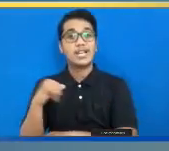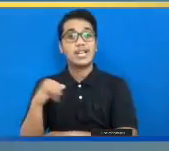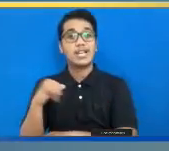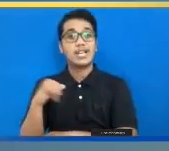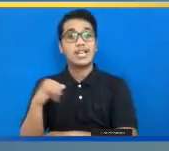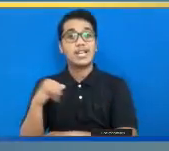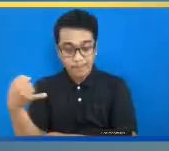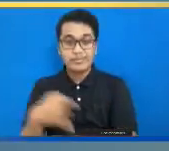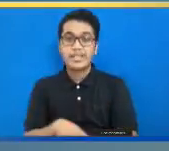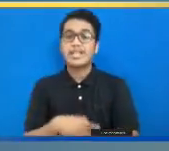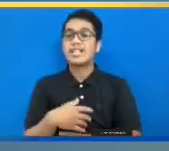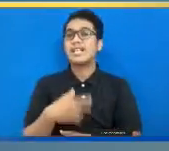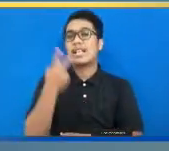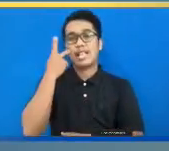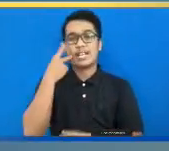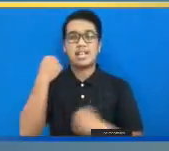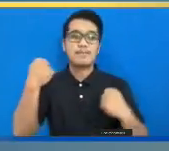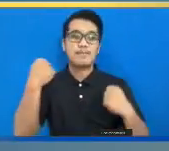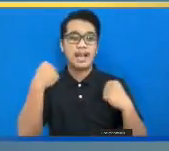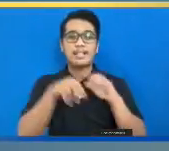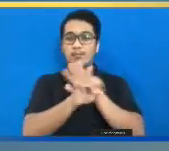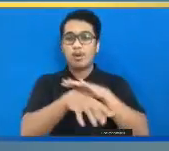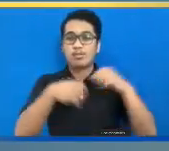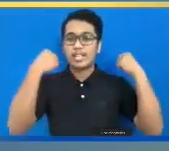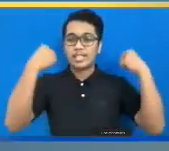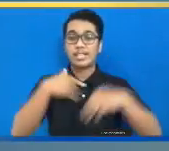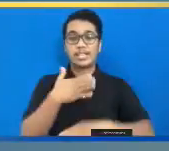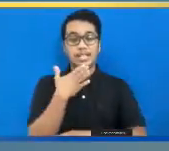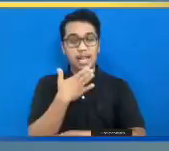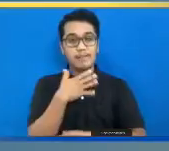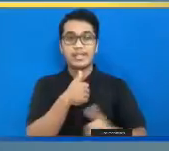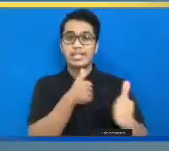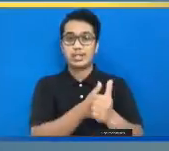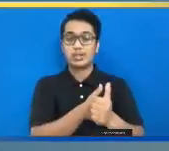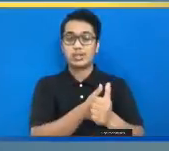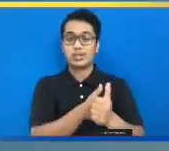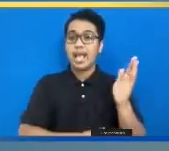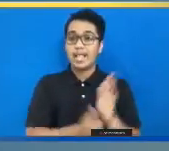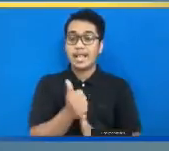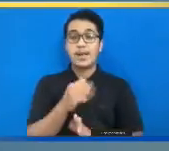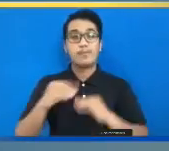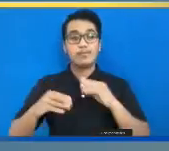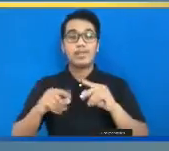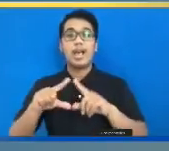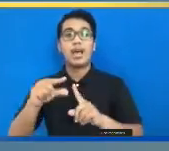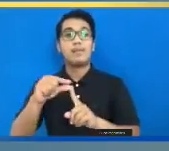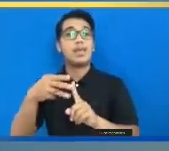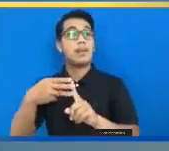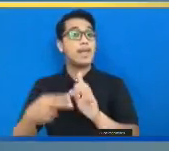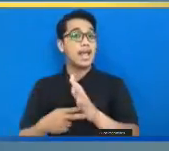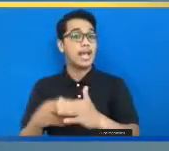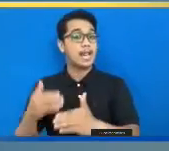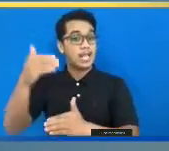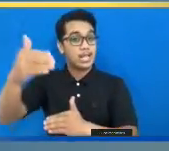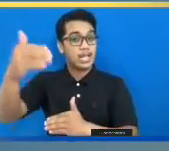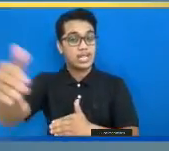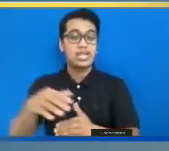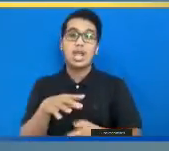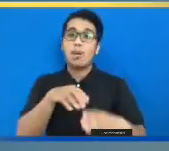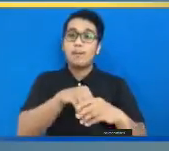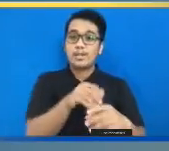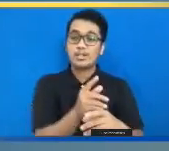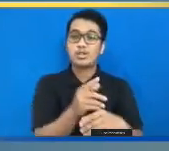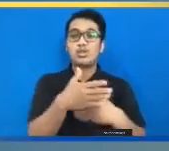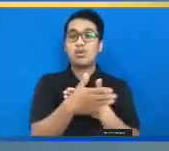semangat dan utamakan protokol kesehatan Selamat mengikuti rangkaian acara bincang APBN selanjutnya termasuk Nah bagi tamu